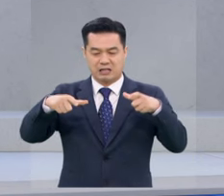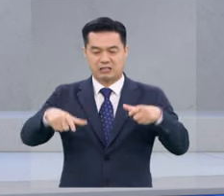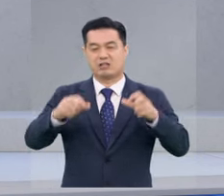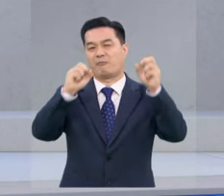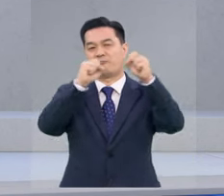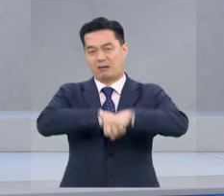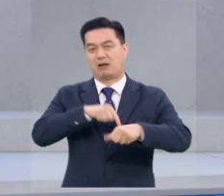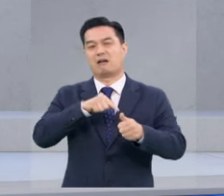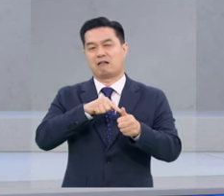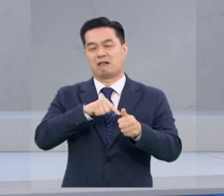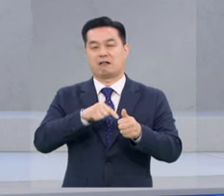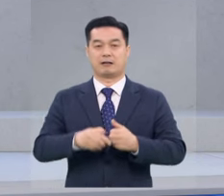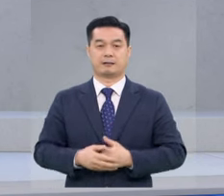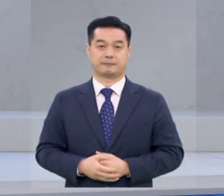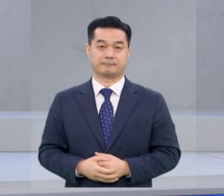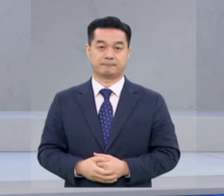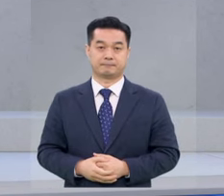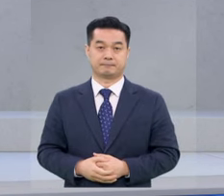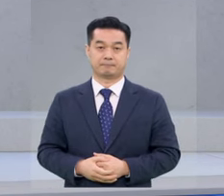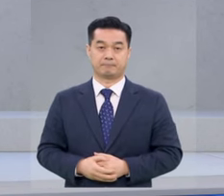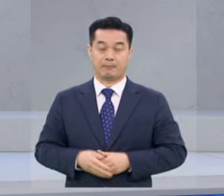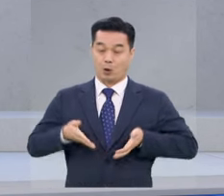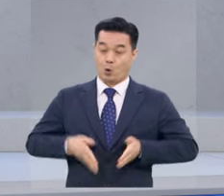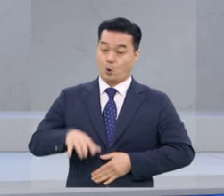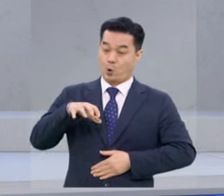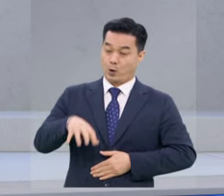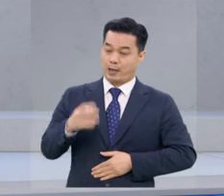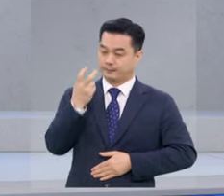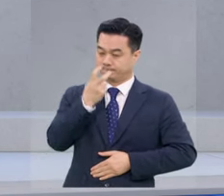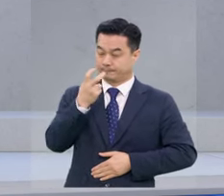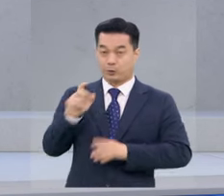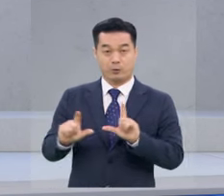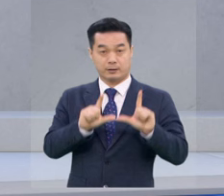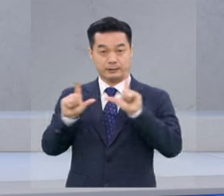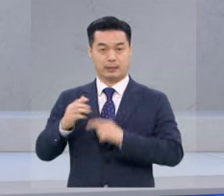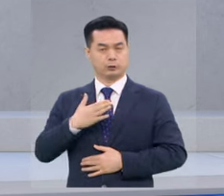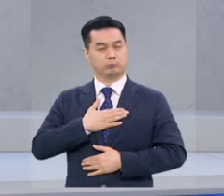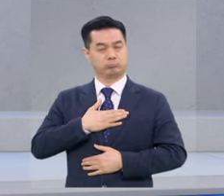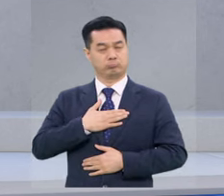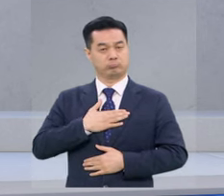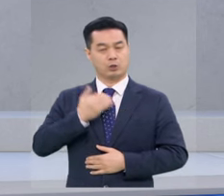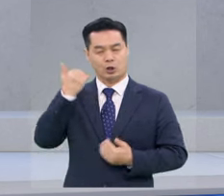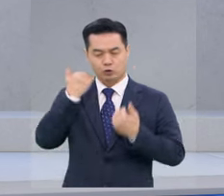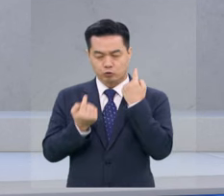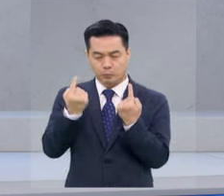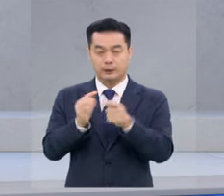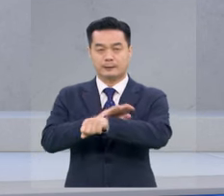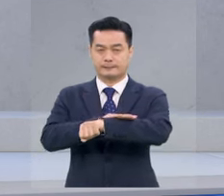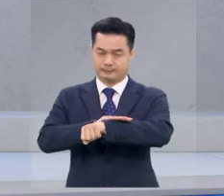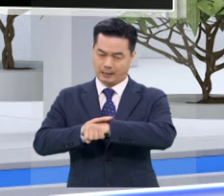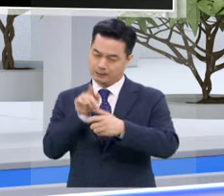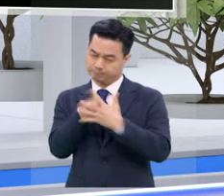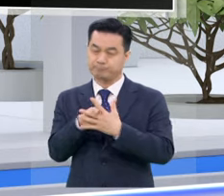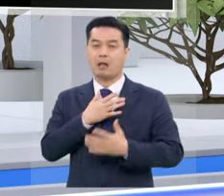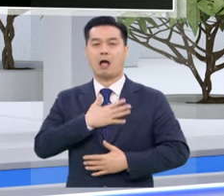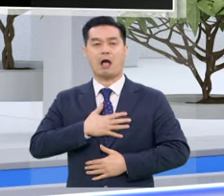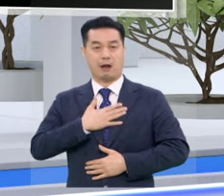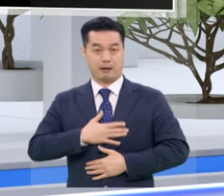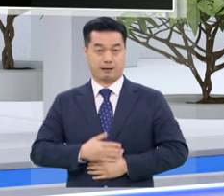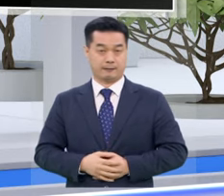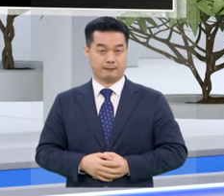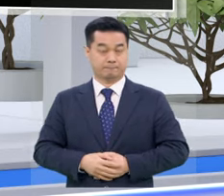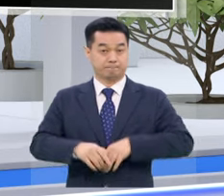있기 때문입니다 고향을 지키고 사는 저는이 문제를 누구보다 잘 알고 있습니다